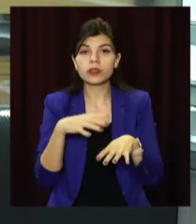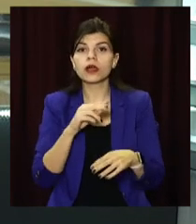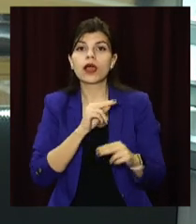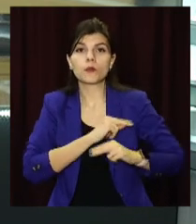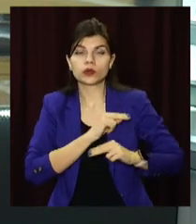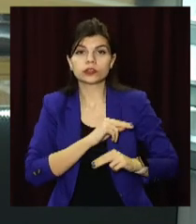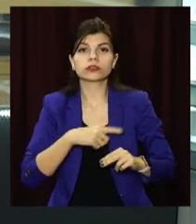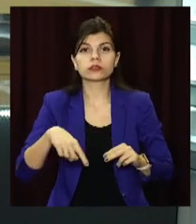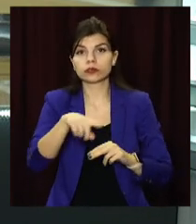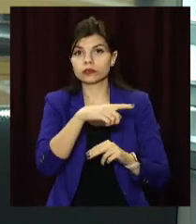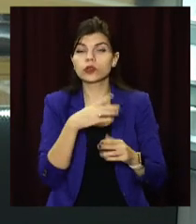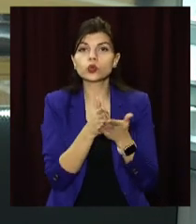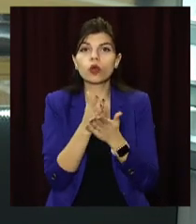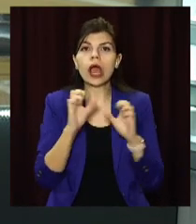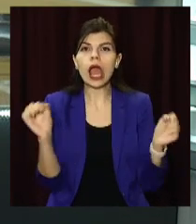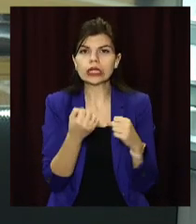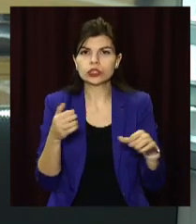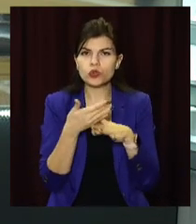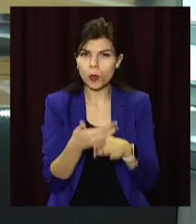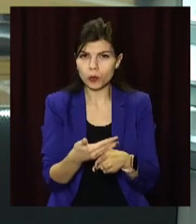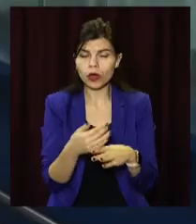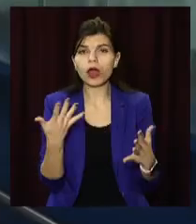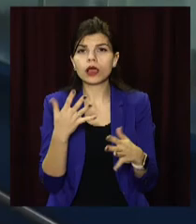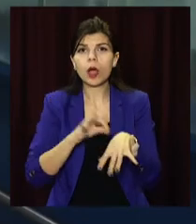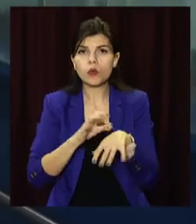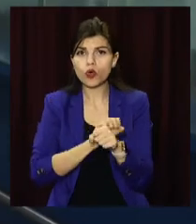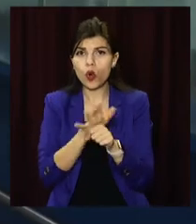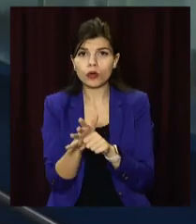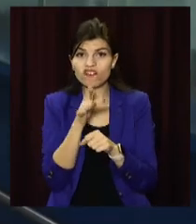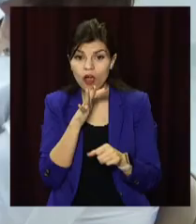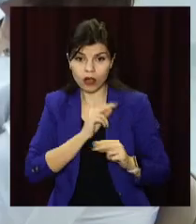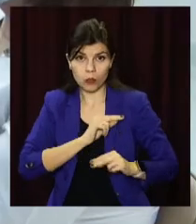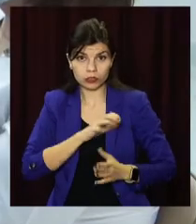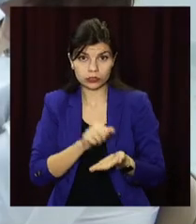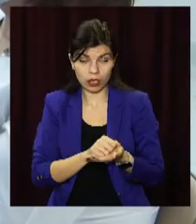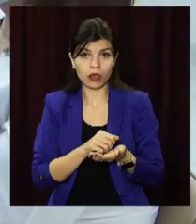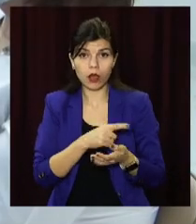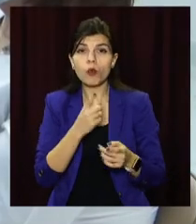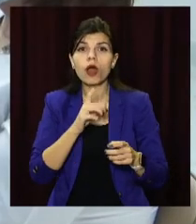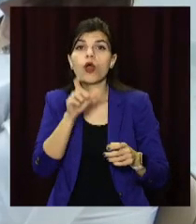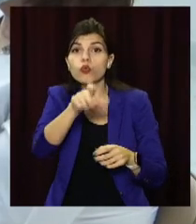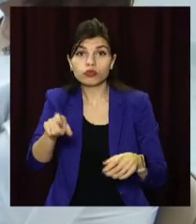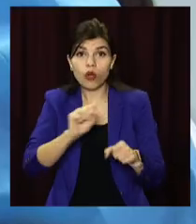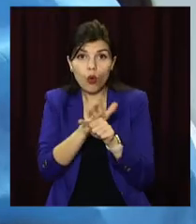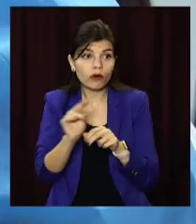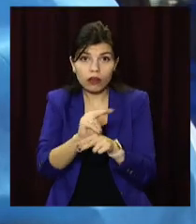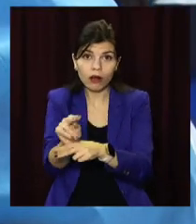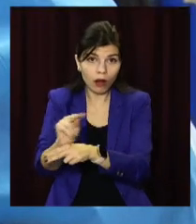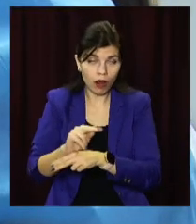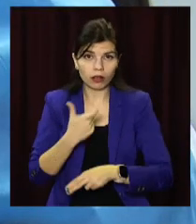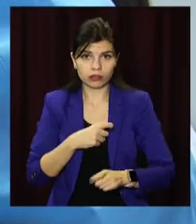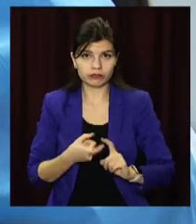працівникам госпітальних баз та служб екстреної допомоги, які перехворіли коронавірусом, бо працювали з ковідними хворими. В обласному